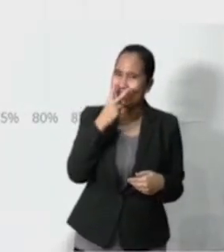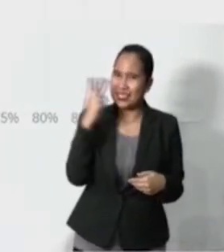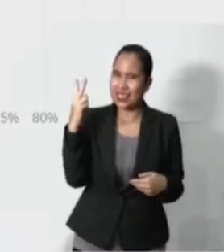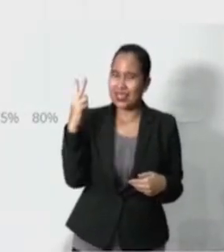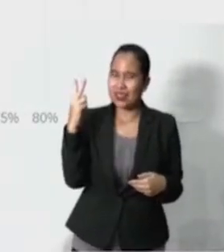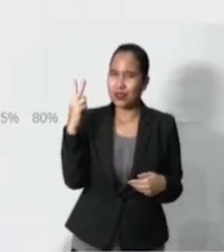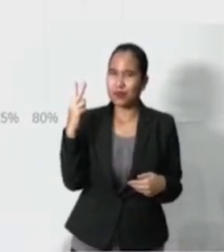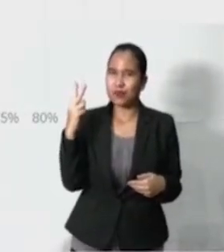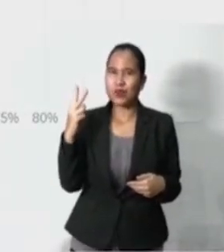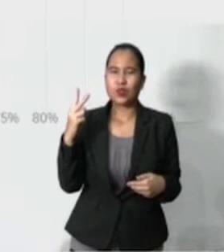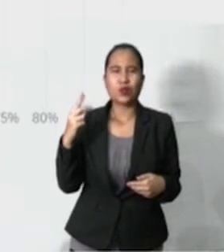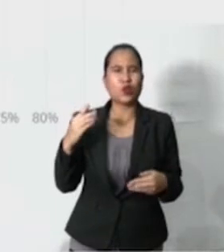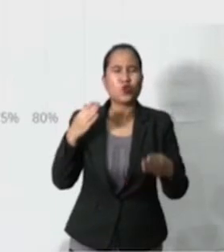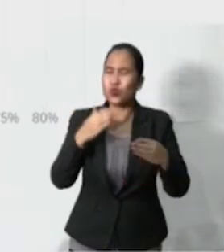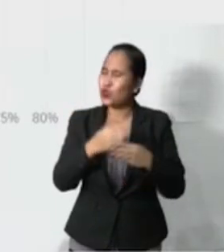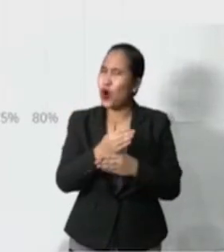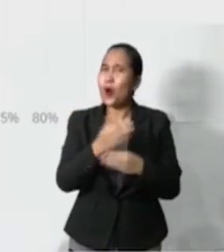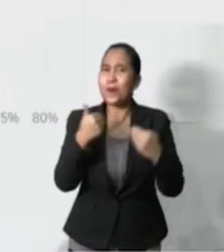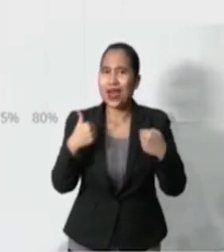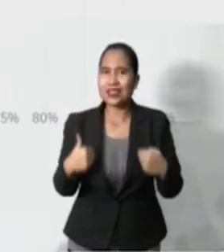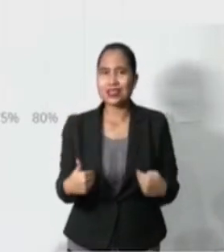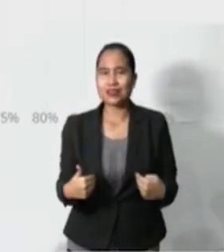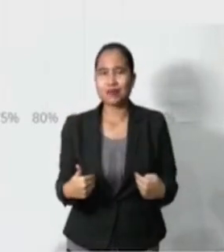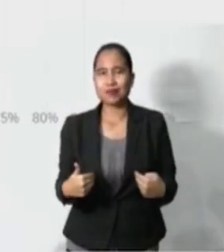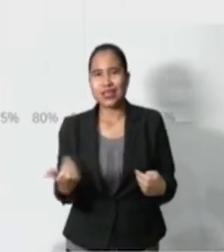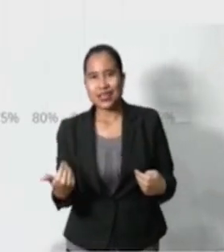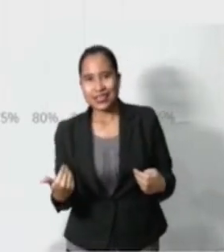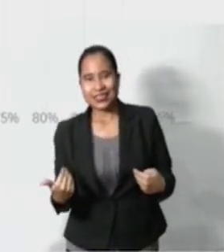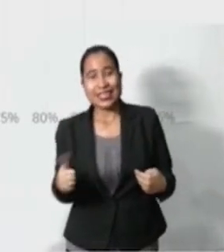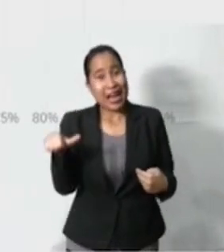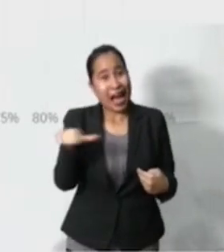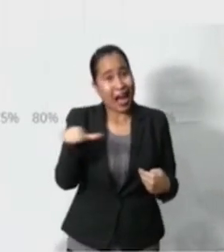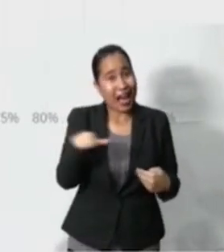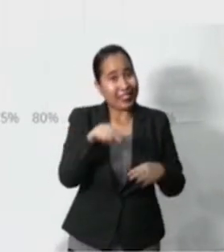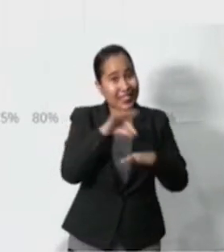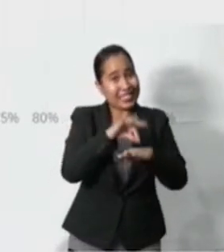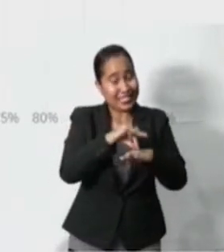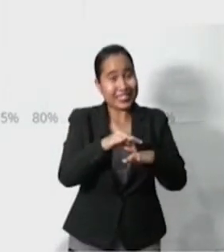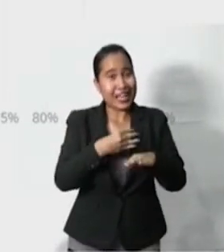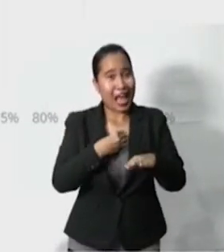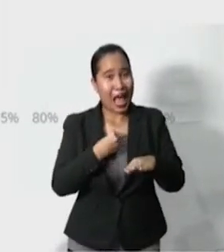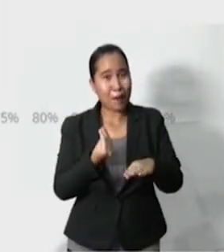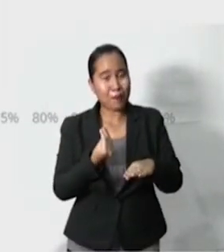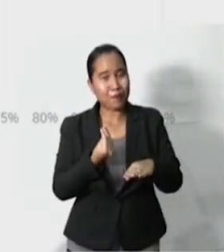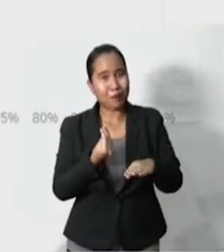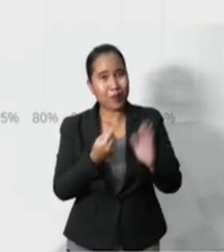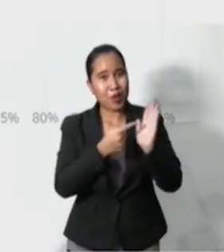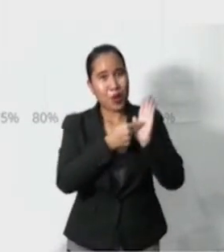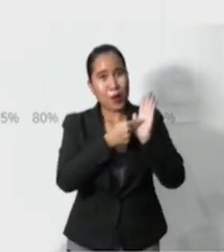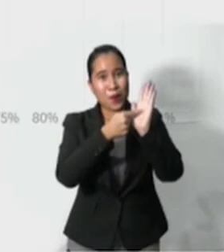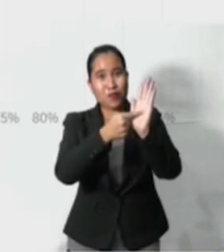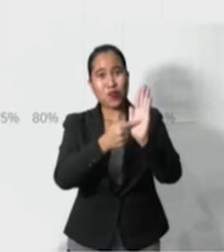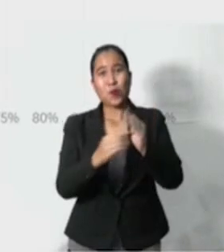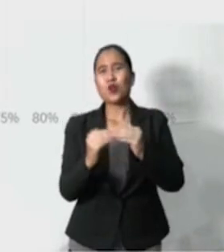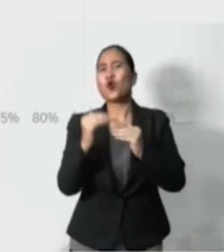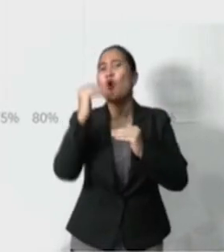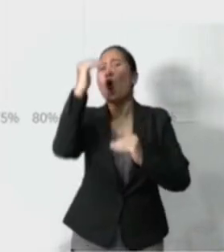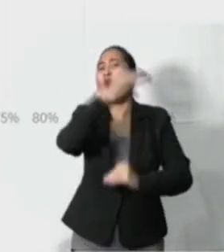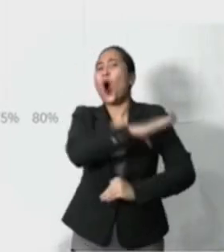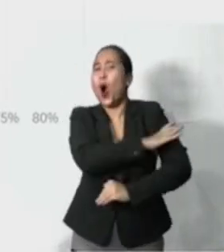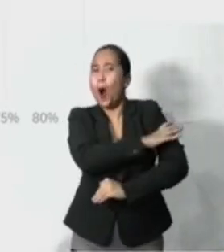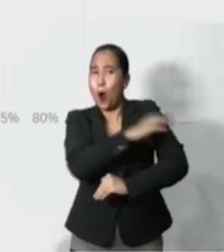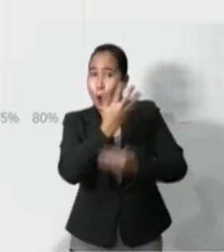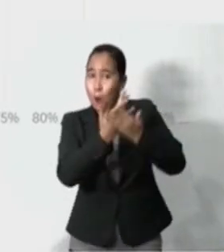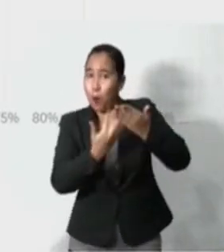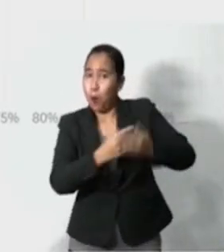toch nog steeds dat het vaker mensen zijn die onderliggende of andere ziekte hebben. Zoals hoge bloeddruk, daar in